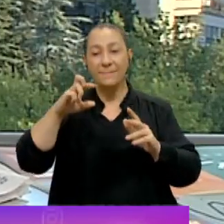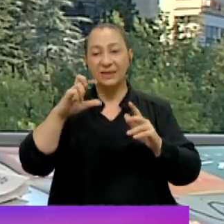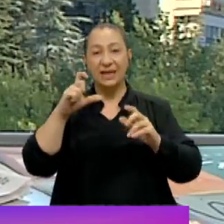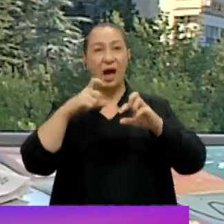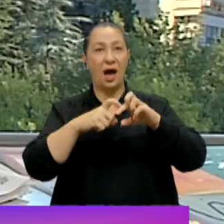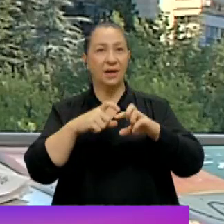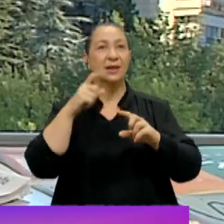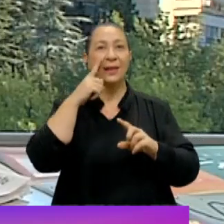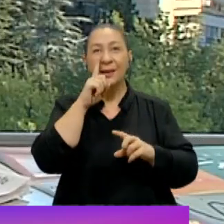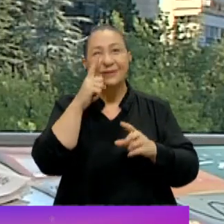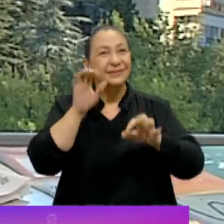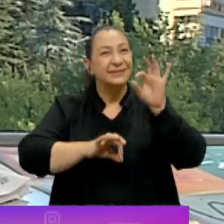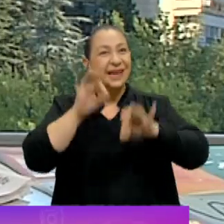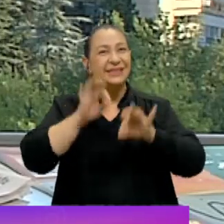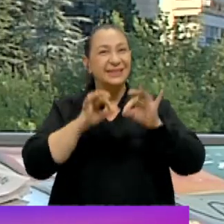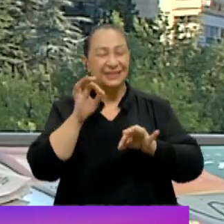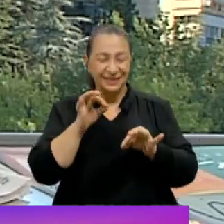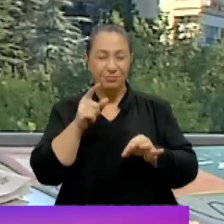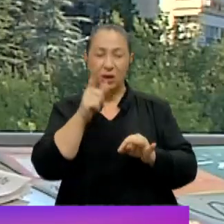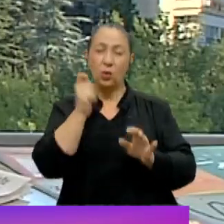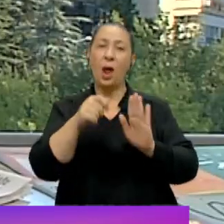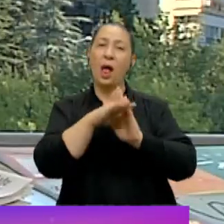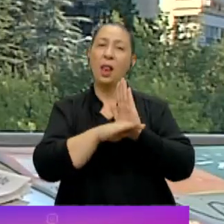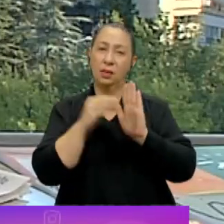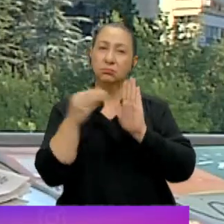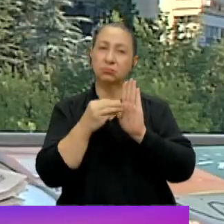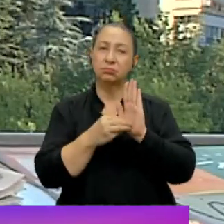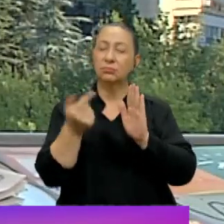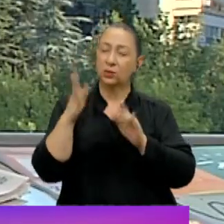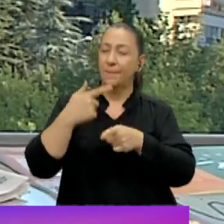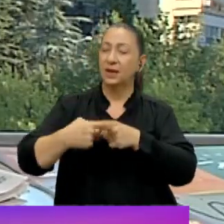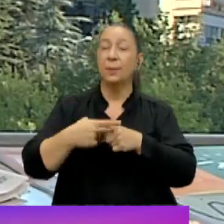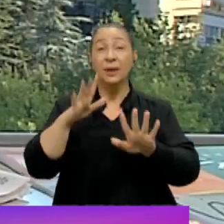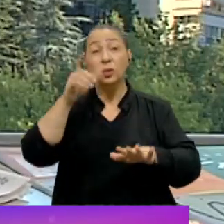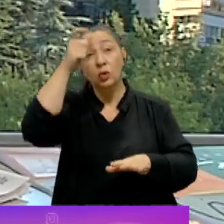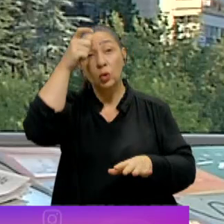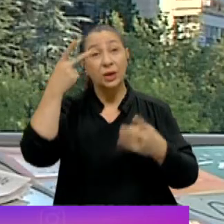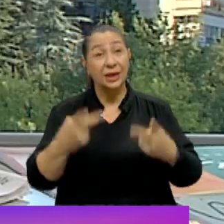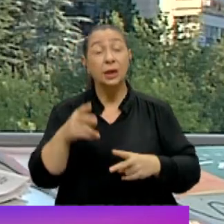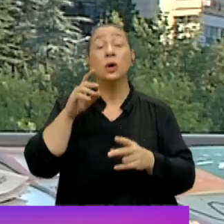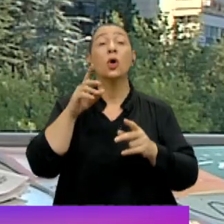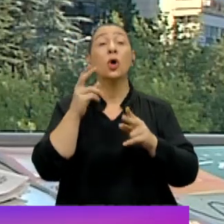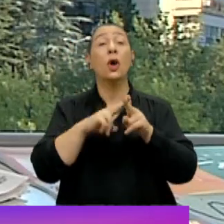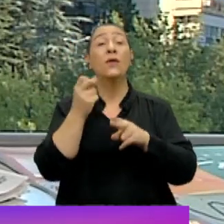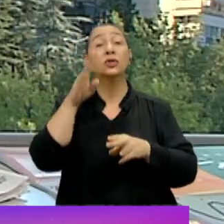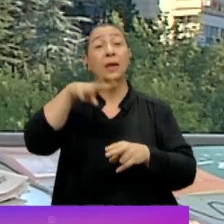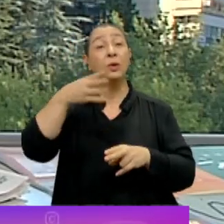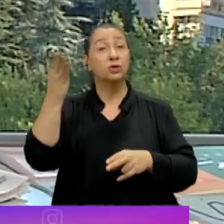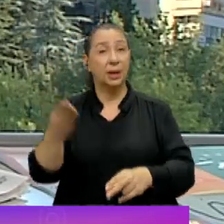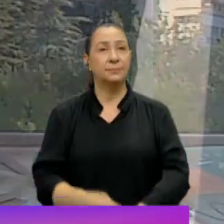testi konusunda bir kural konulduğunu yine birazdan sizinle paylaşalım. Gelelim Türkiye'nin koronavirüs tablosuna.